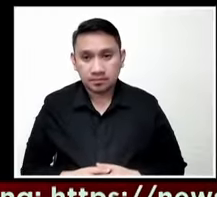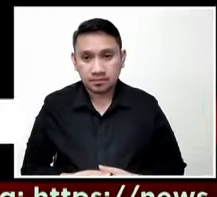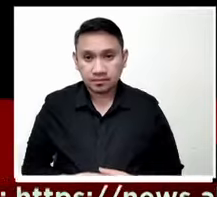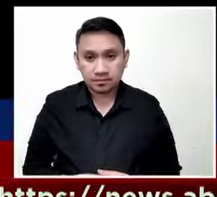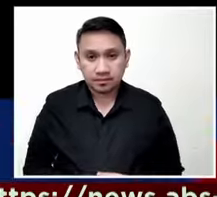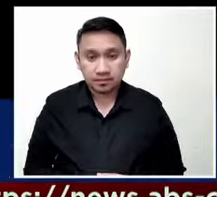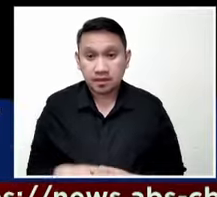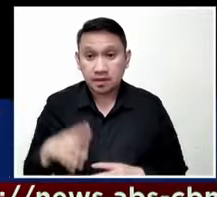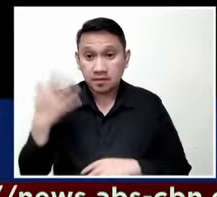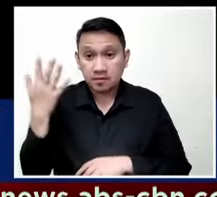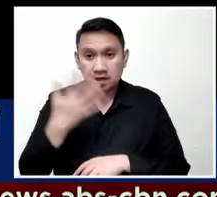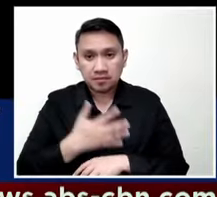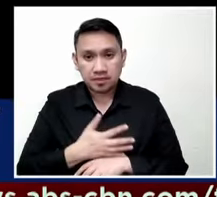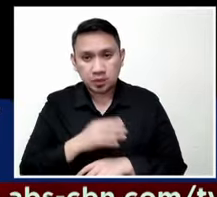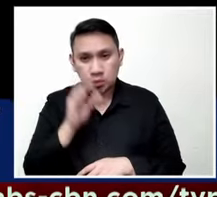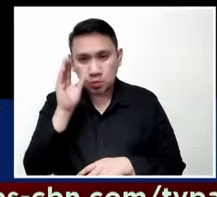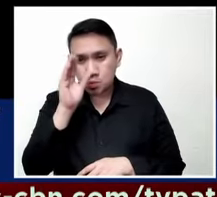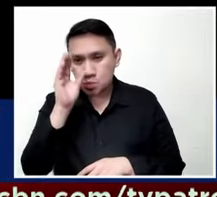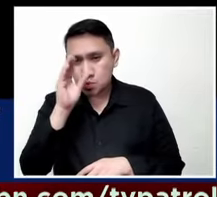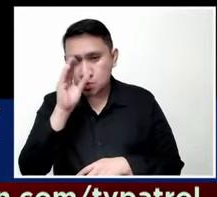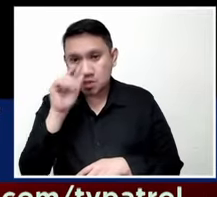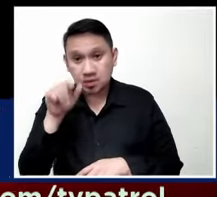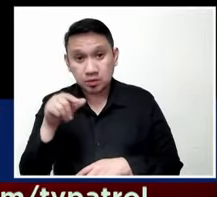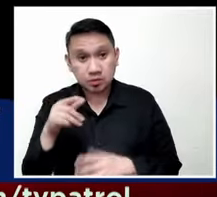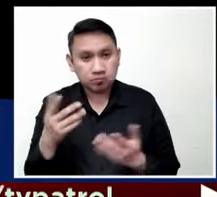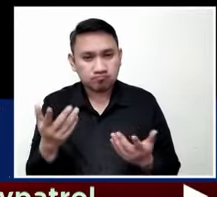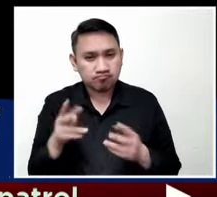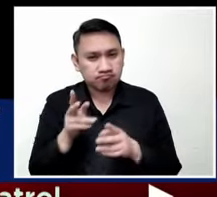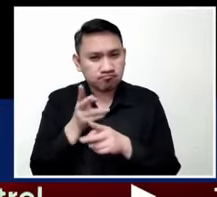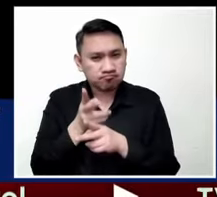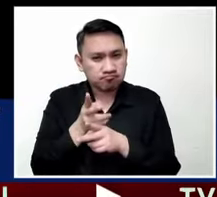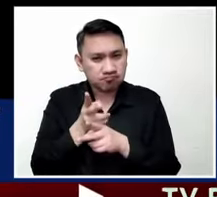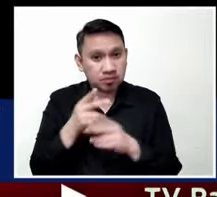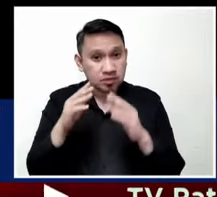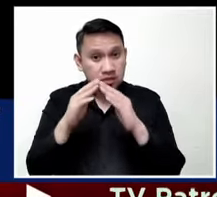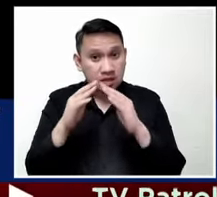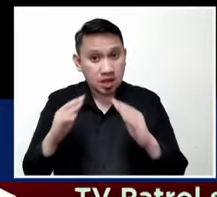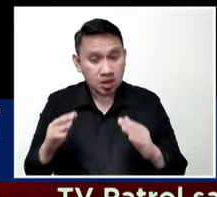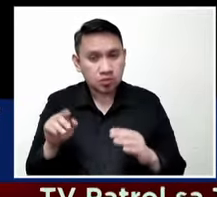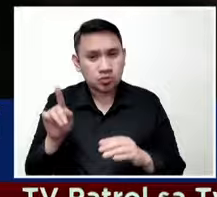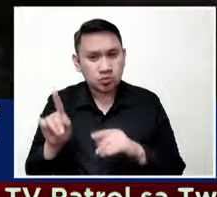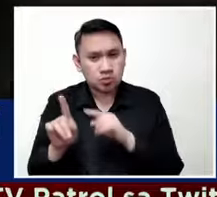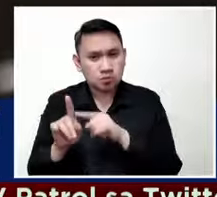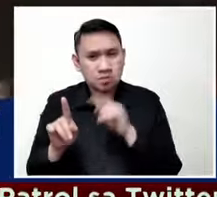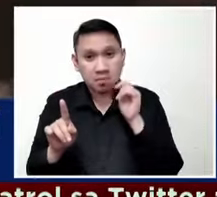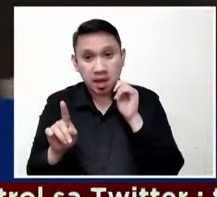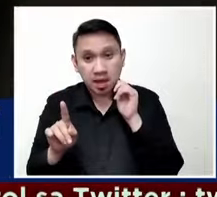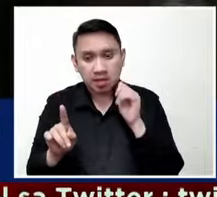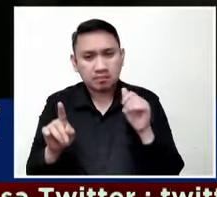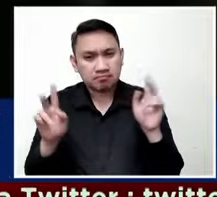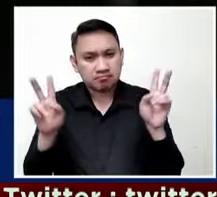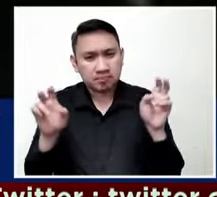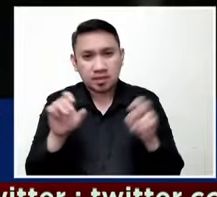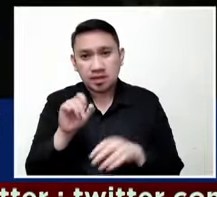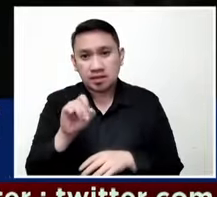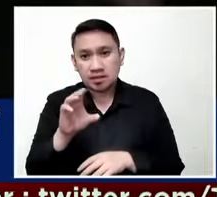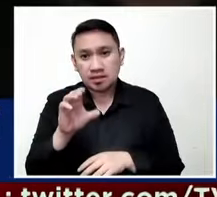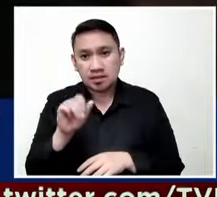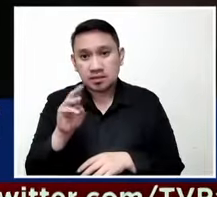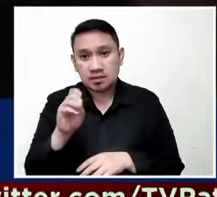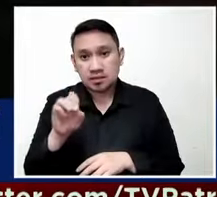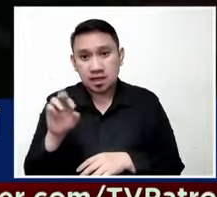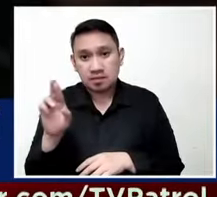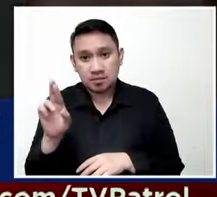Limang araw nag-surveillance ang QCPD sa isang bahay sa Pasig sa impormasyong naroon ng isang babaeng scammer. Sa inilabas na warrant of arrest ng